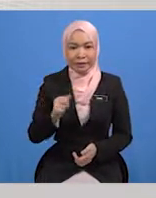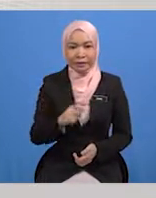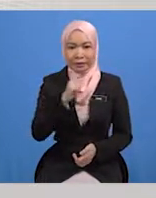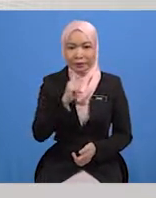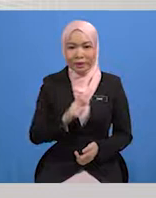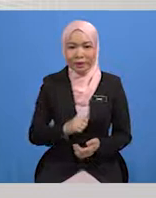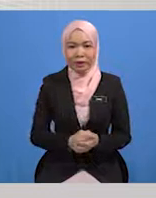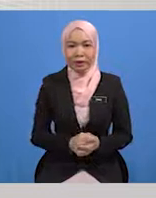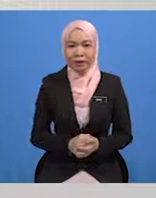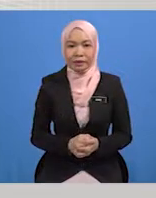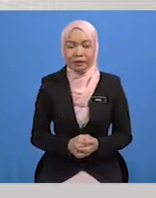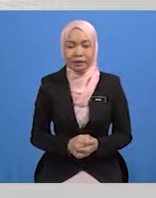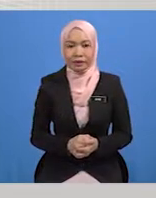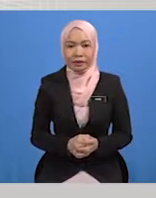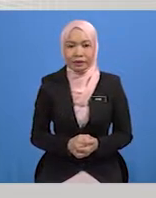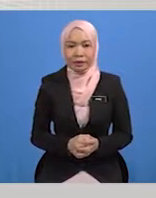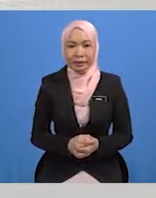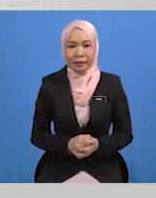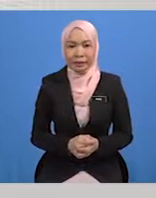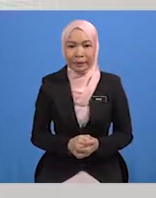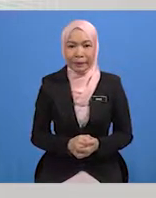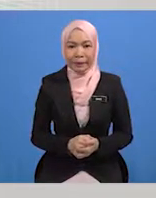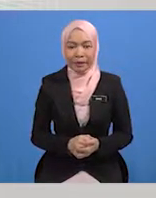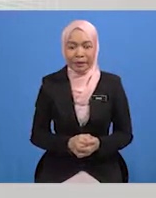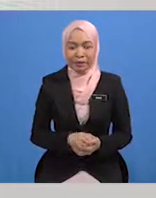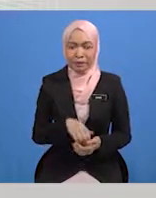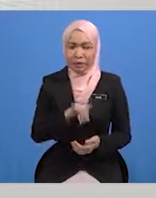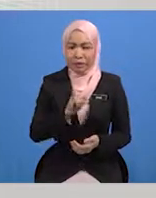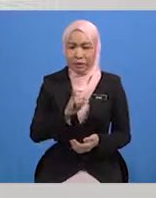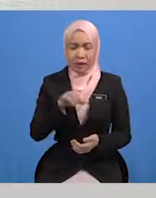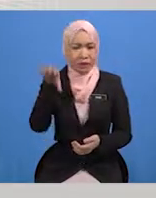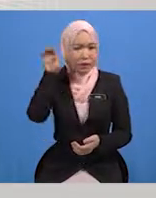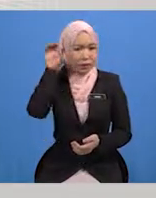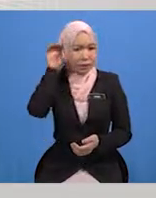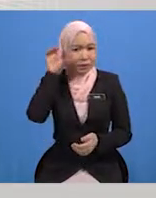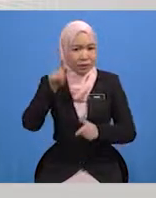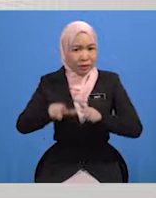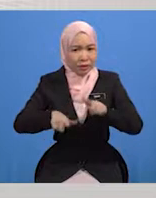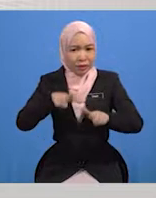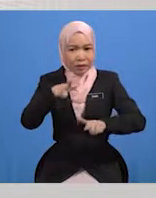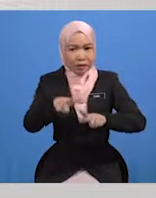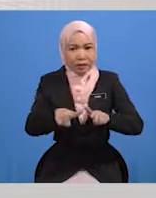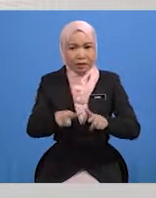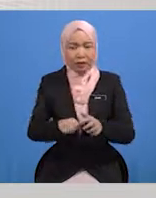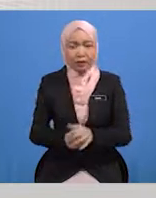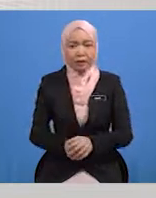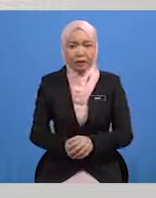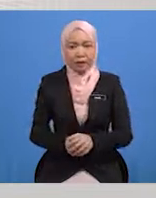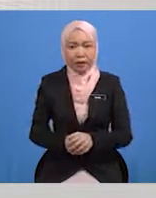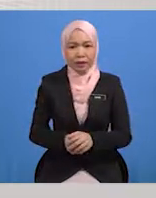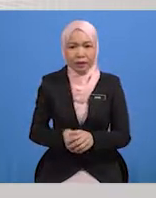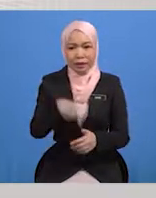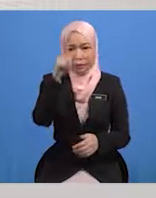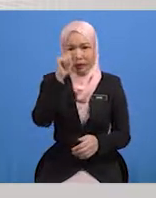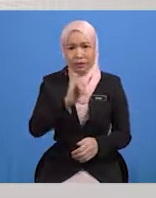pasti abang itu. Saya dengar tapak kaki abang. Saya dengar